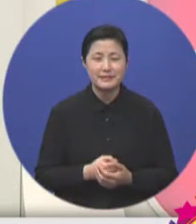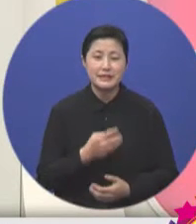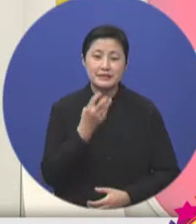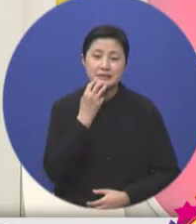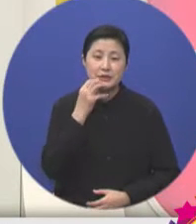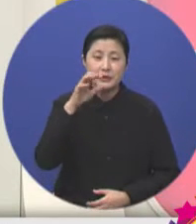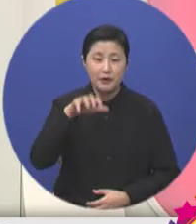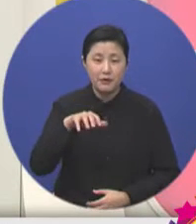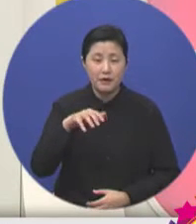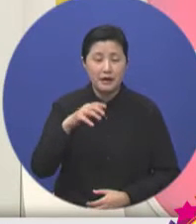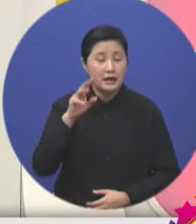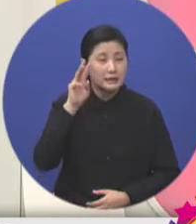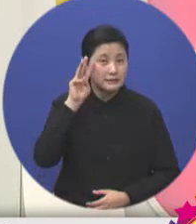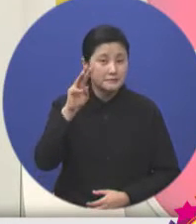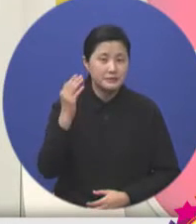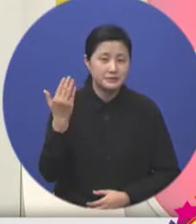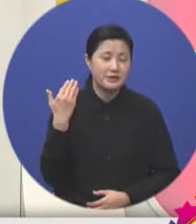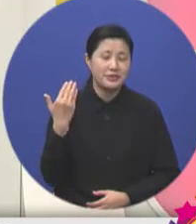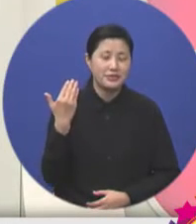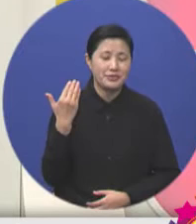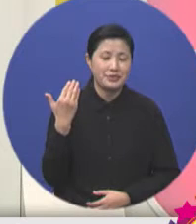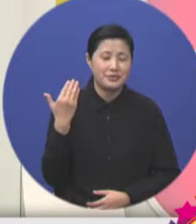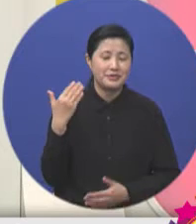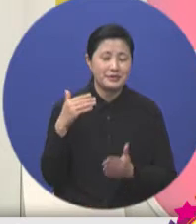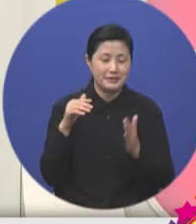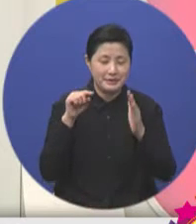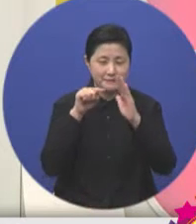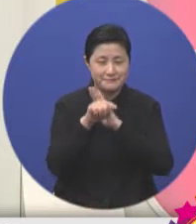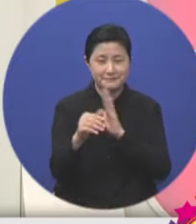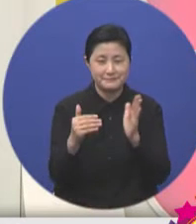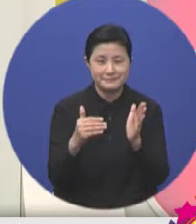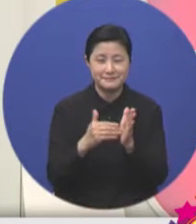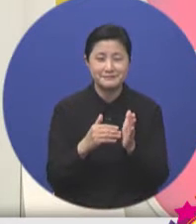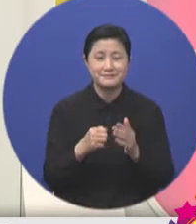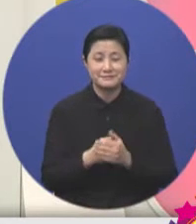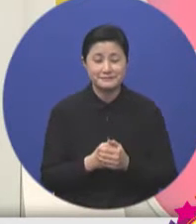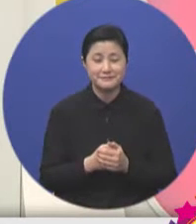서울에 한 갔는 지 한 3일 되는데요. 네. 우리